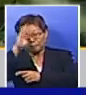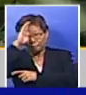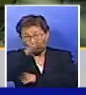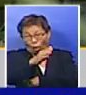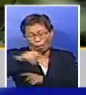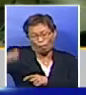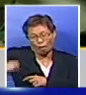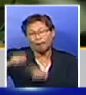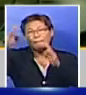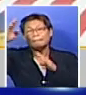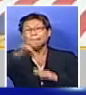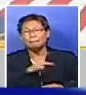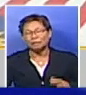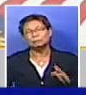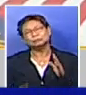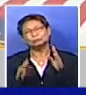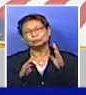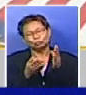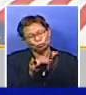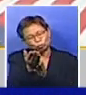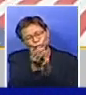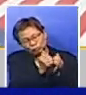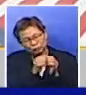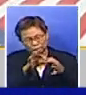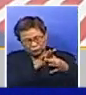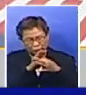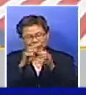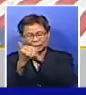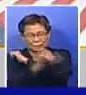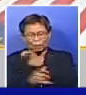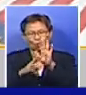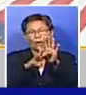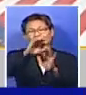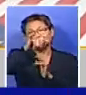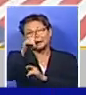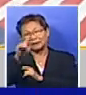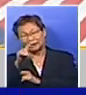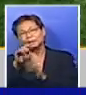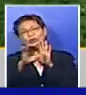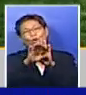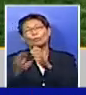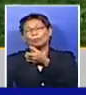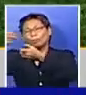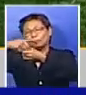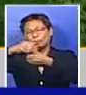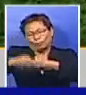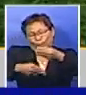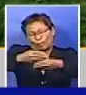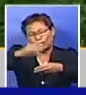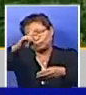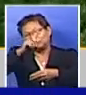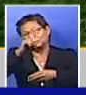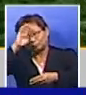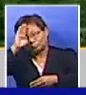kementerian itu berkata Malaysia terus bekerjasama bersama negara-negara yang diwakili dalam JIT seperti penglibatan dalam proses